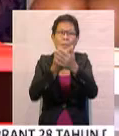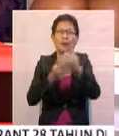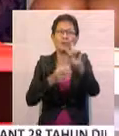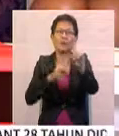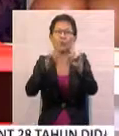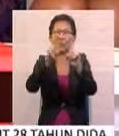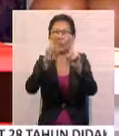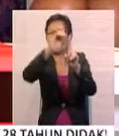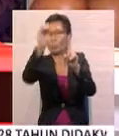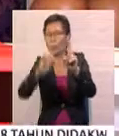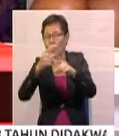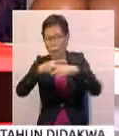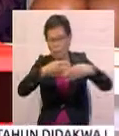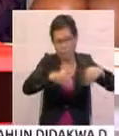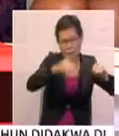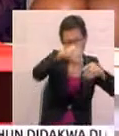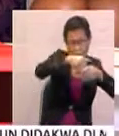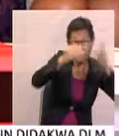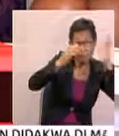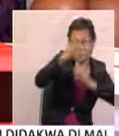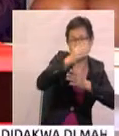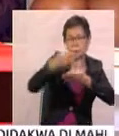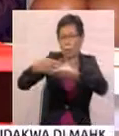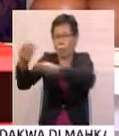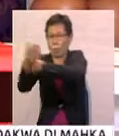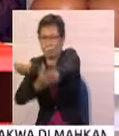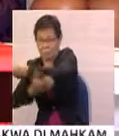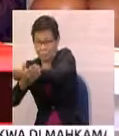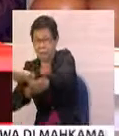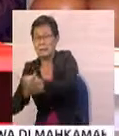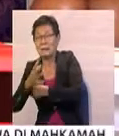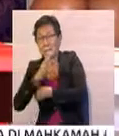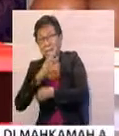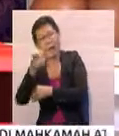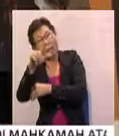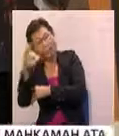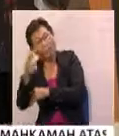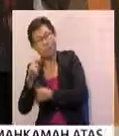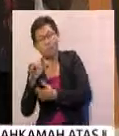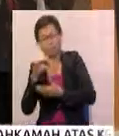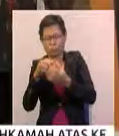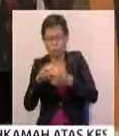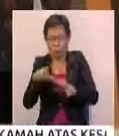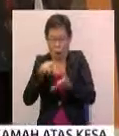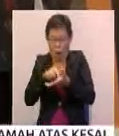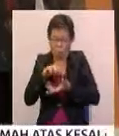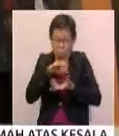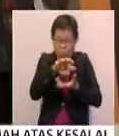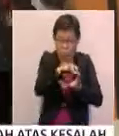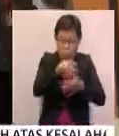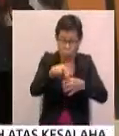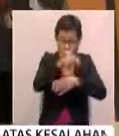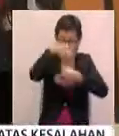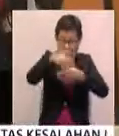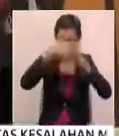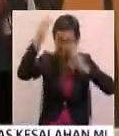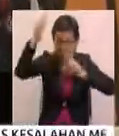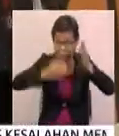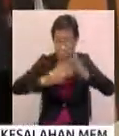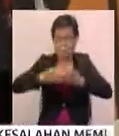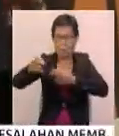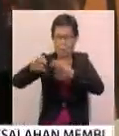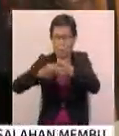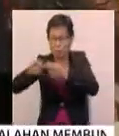120% bagi pasaran domestik dan luar negara tambahnya selain membekalkan telur ayam untuk kegunaan dalam negara